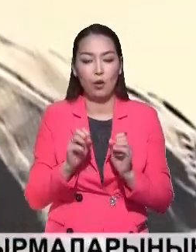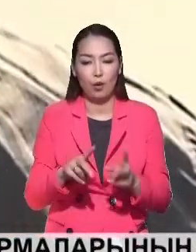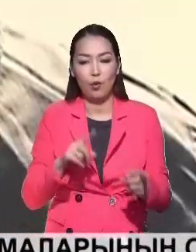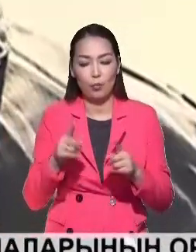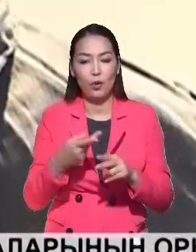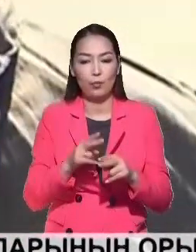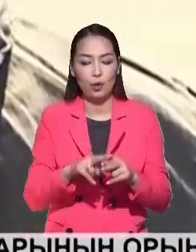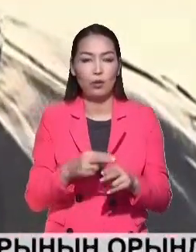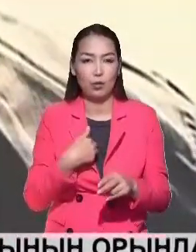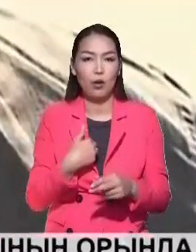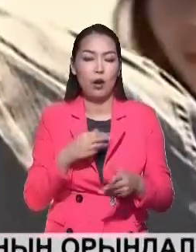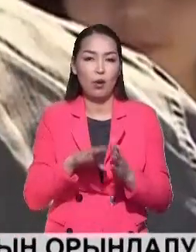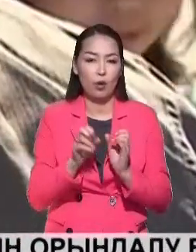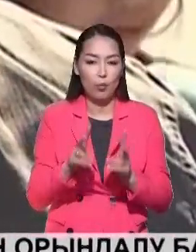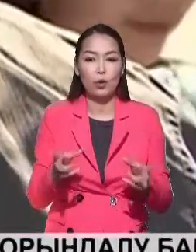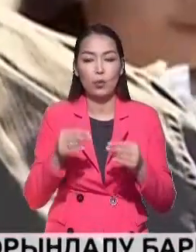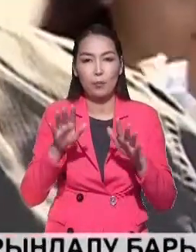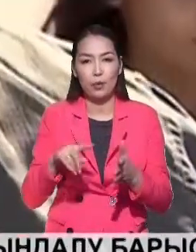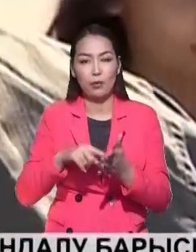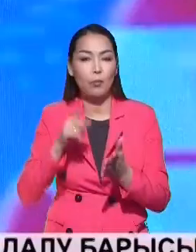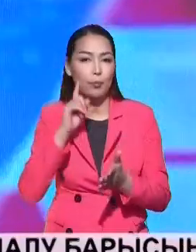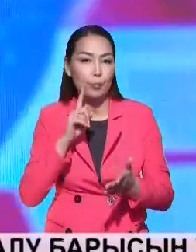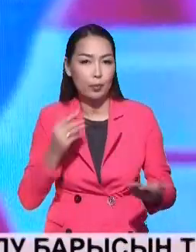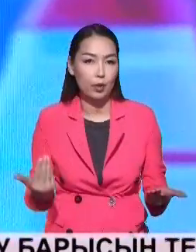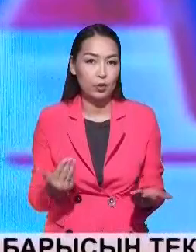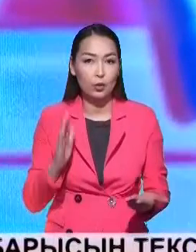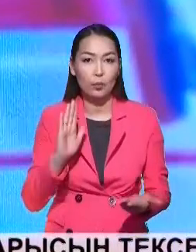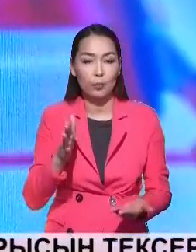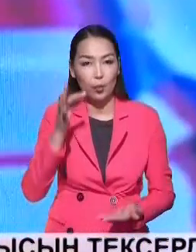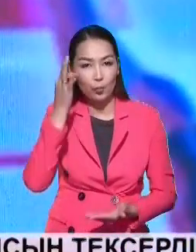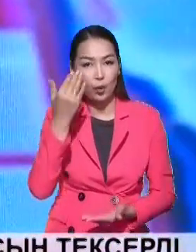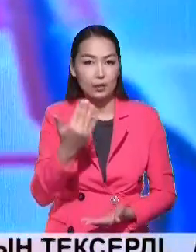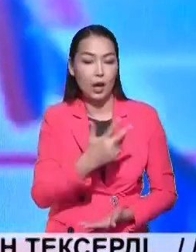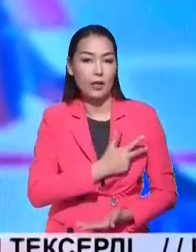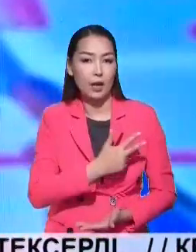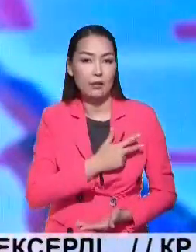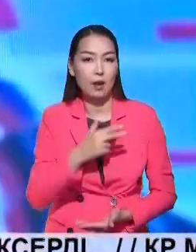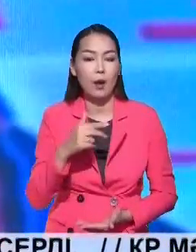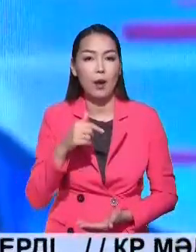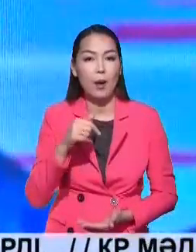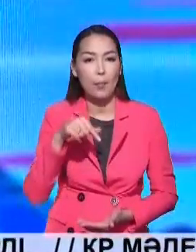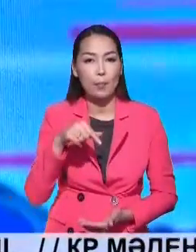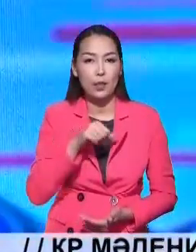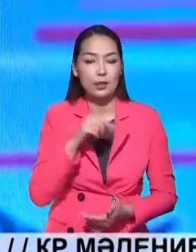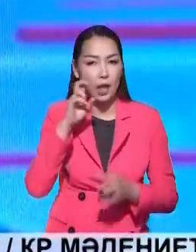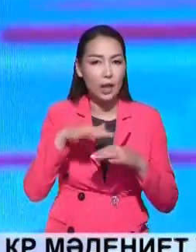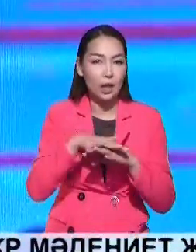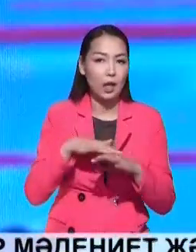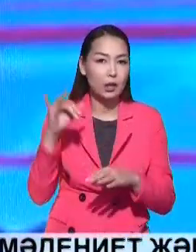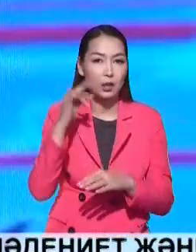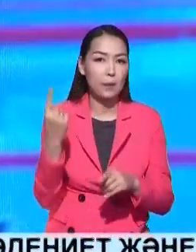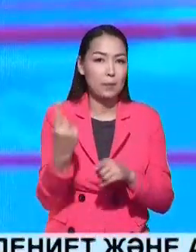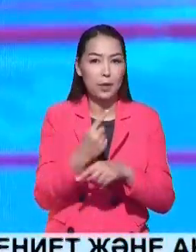біз қауіпсіздігіміз үшін эвакуациялық орында боламыз. Айта кетейін, канадалықтар биыл ел тарихында алғаш рет